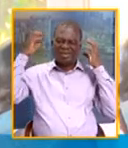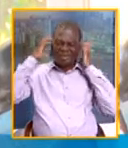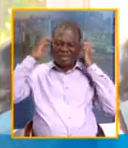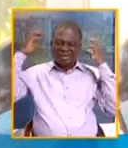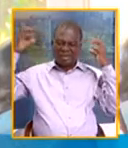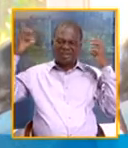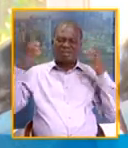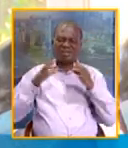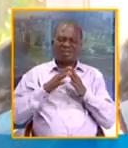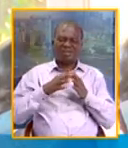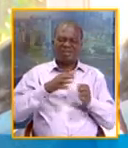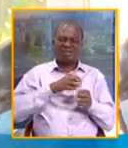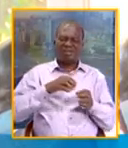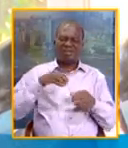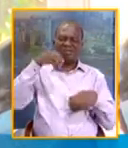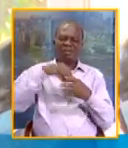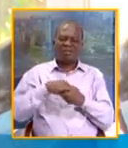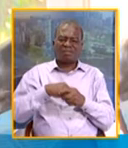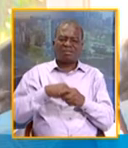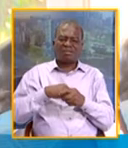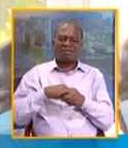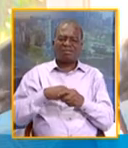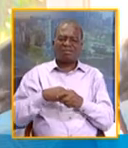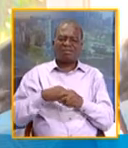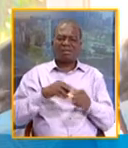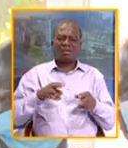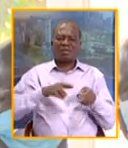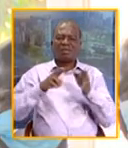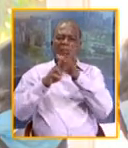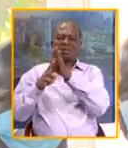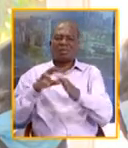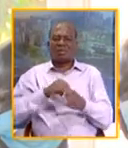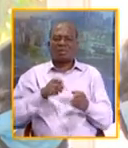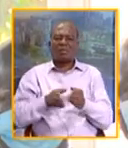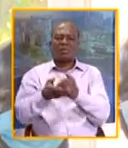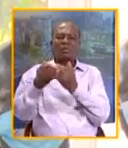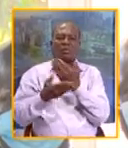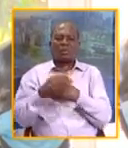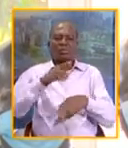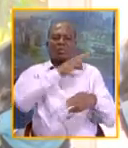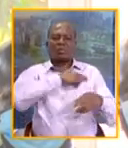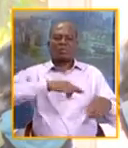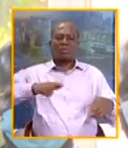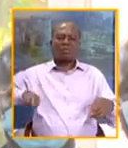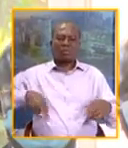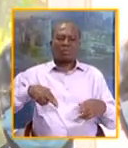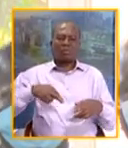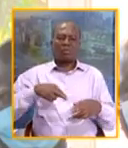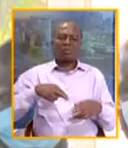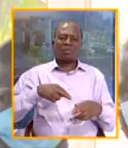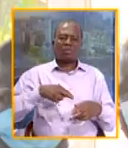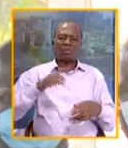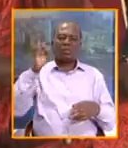diversité est représentée est conduit par ces rois 6d eu